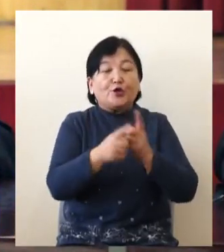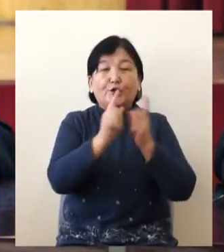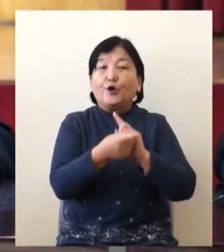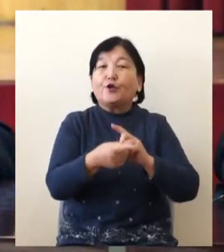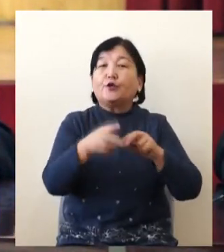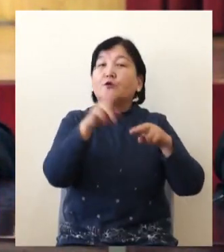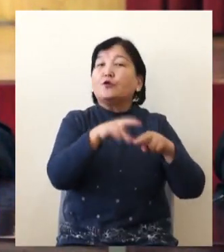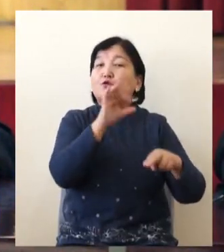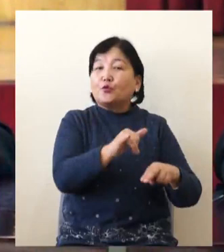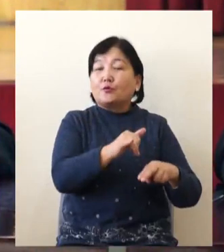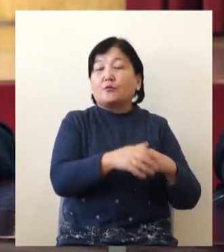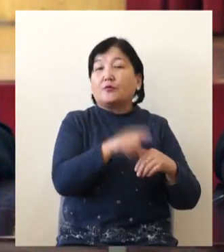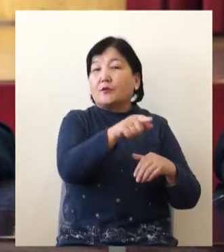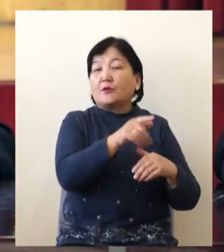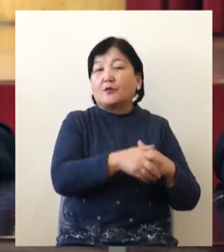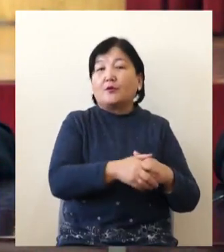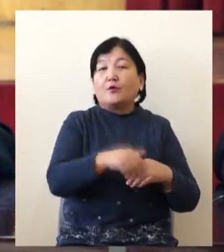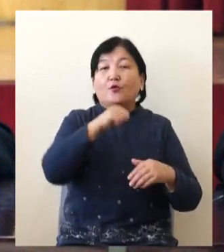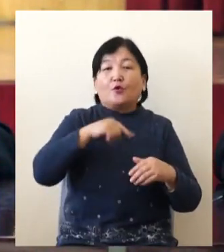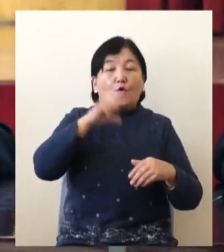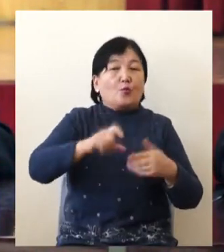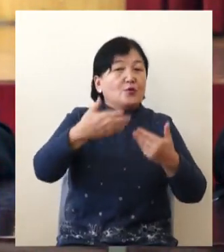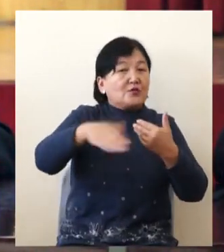Өөрсдийн хүмүүсээ шахдаг.